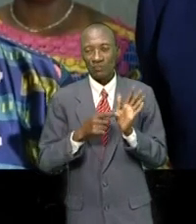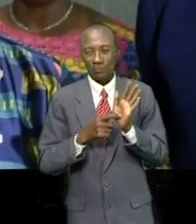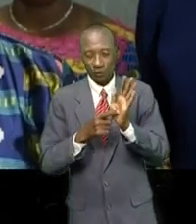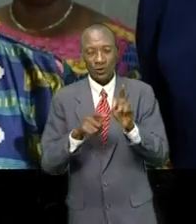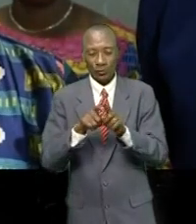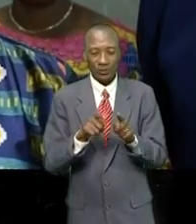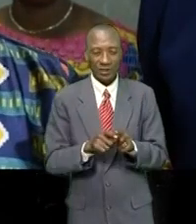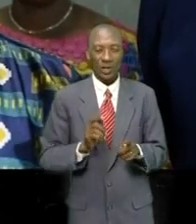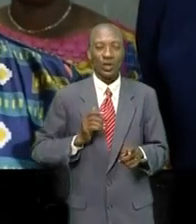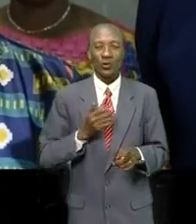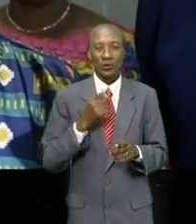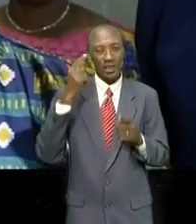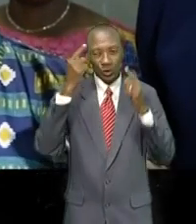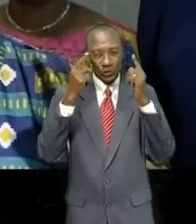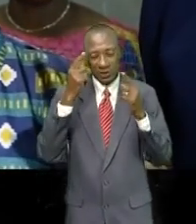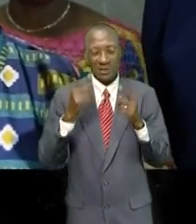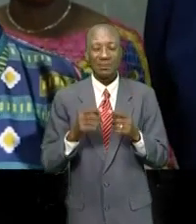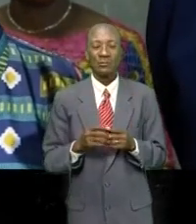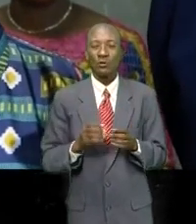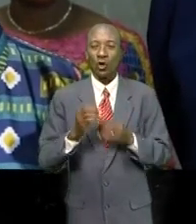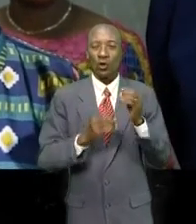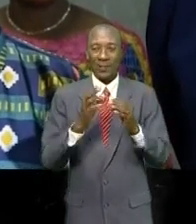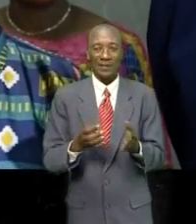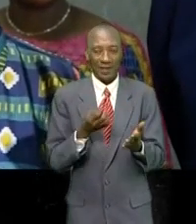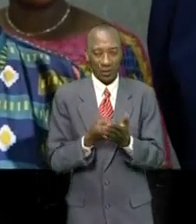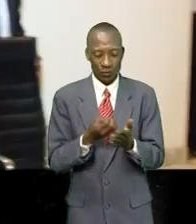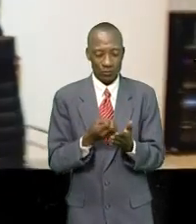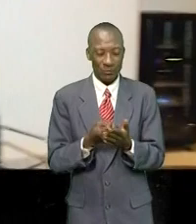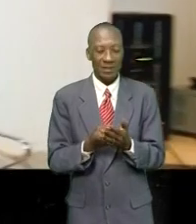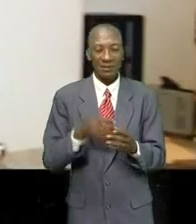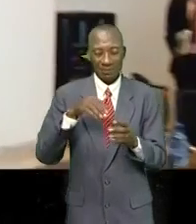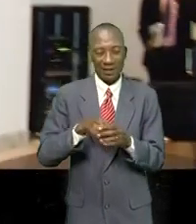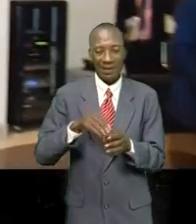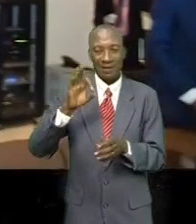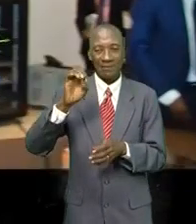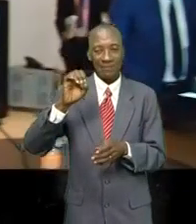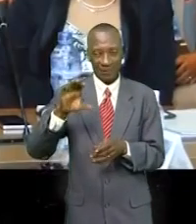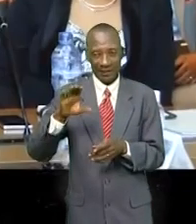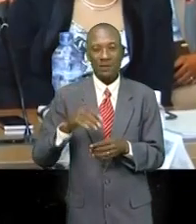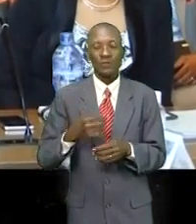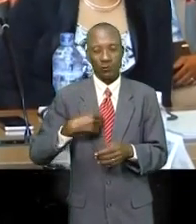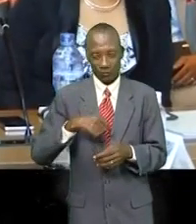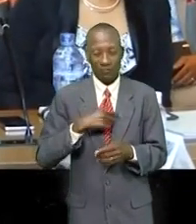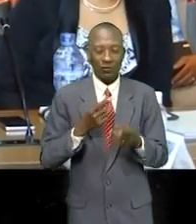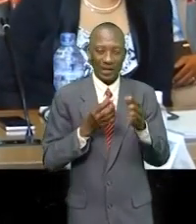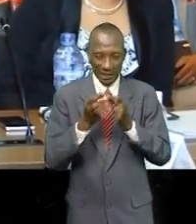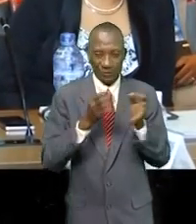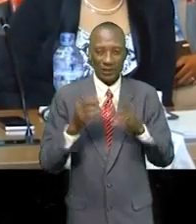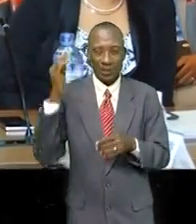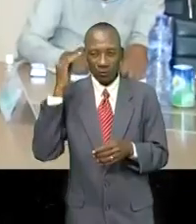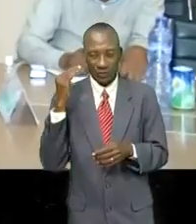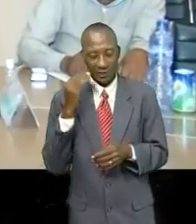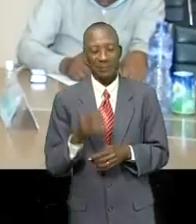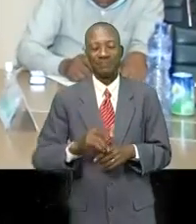préoccupations des opérateurs économiques membres de la FEC. comment donner un coup de marteau sur le prix du transport